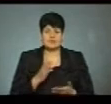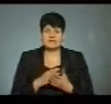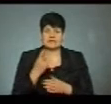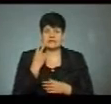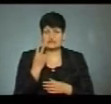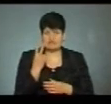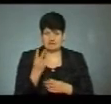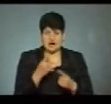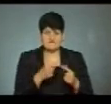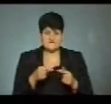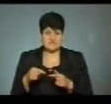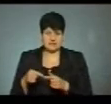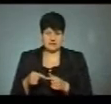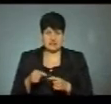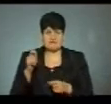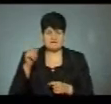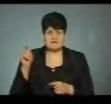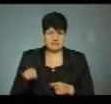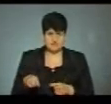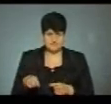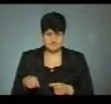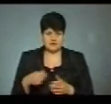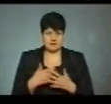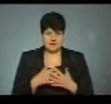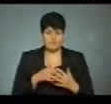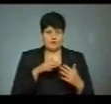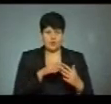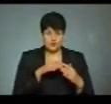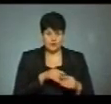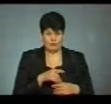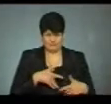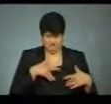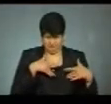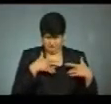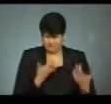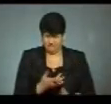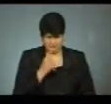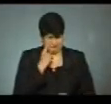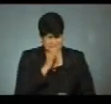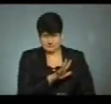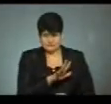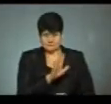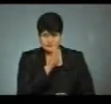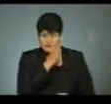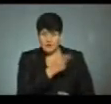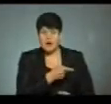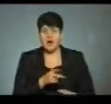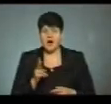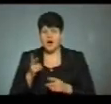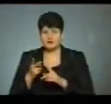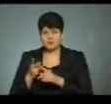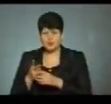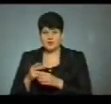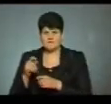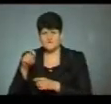види, скажімо так, воїнів, які, наприклад, воюють через те, що ненавидять там супротивника, а є, які воюють через те,